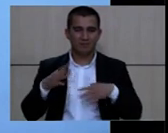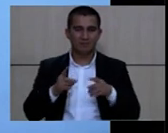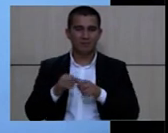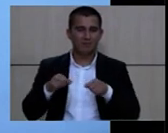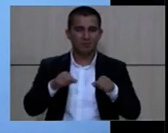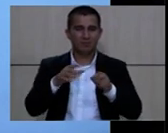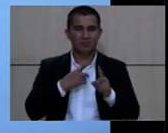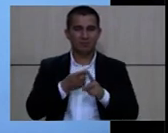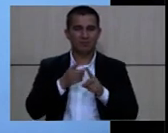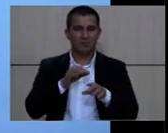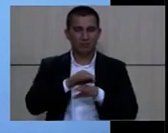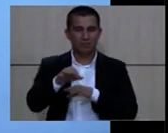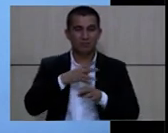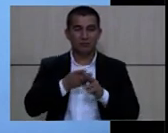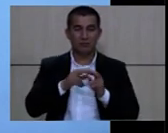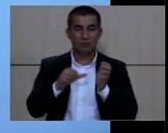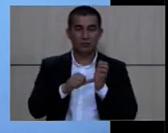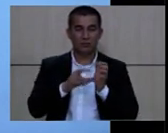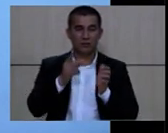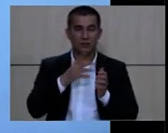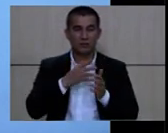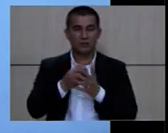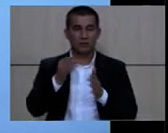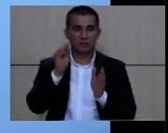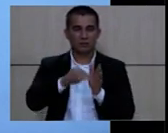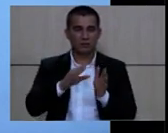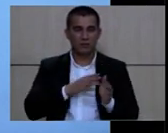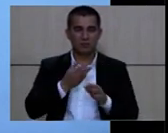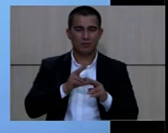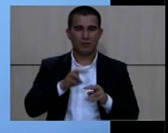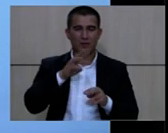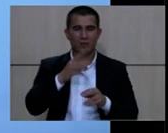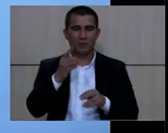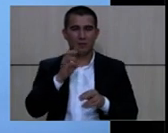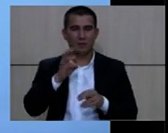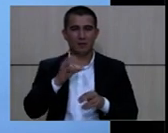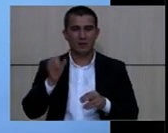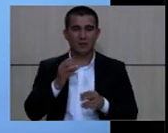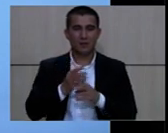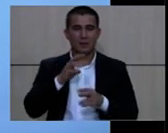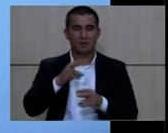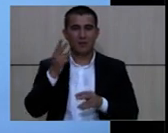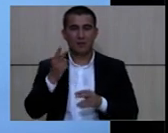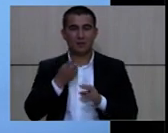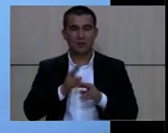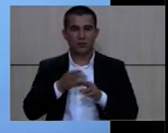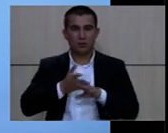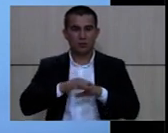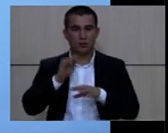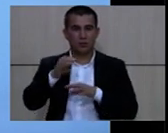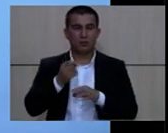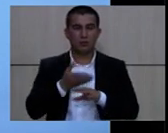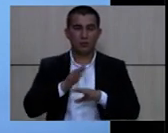M2 massali yuk qo'yildi. Demak, e'tibor bergan bo'lsak, M1 massali aravachaga M2 kg yuk qo'yildi. Demak, uning